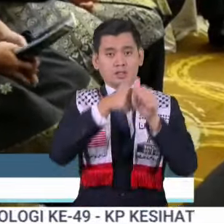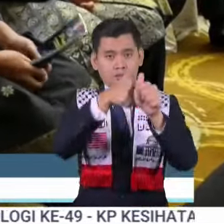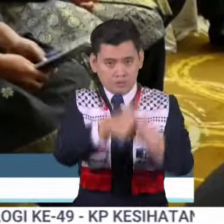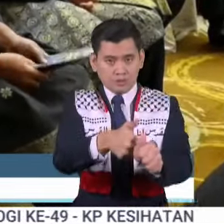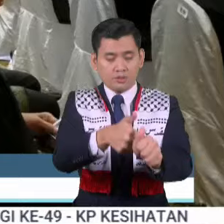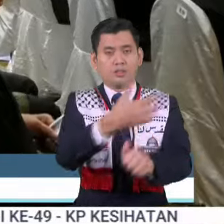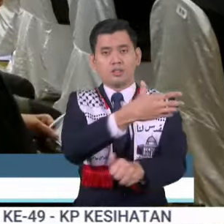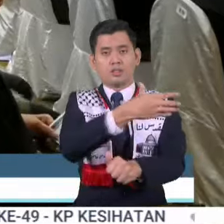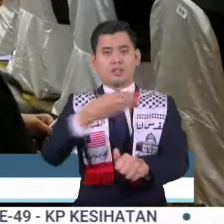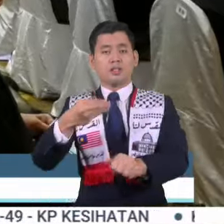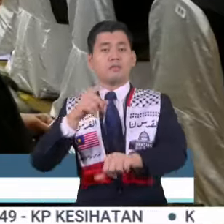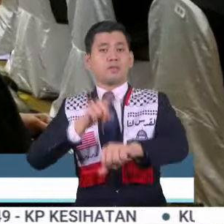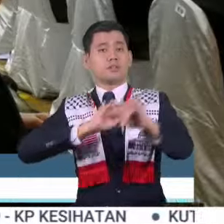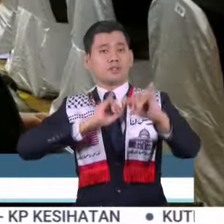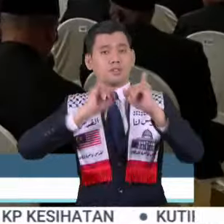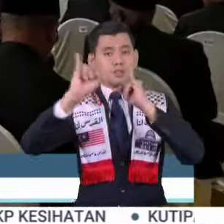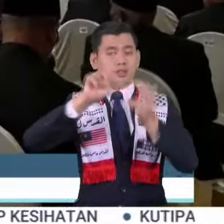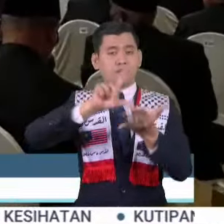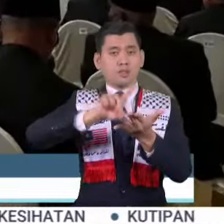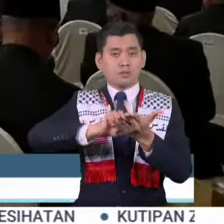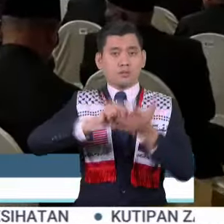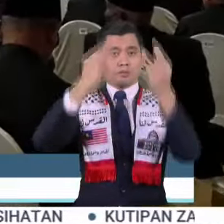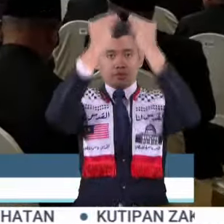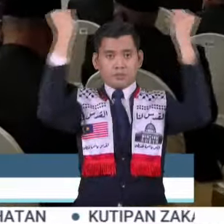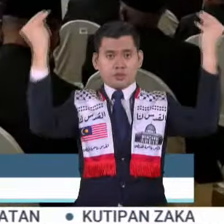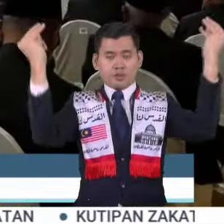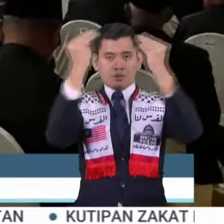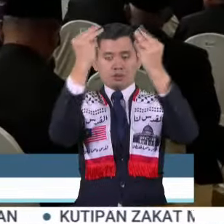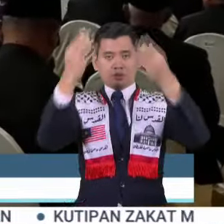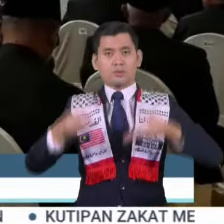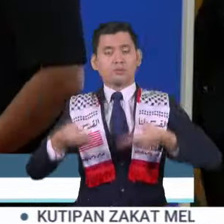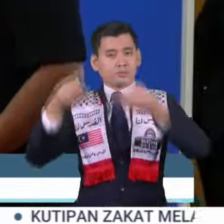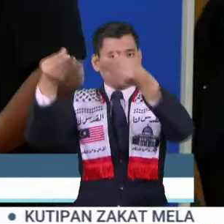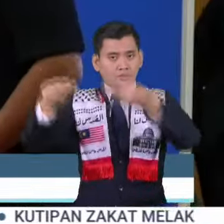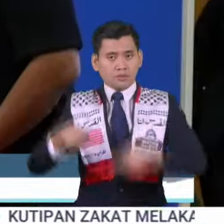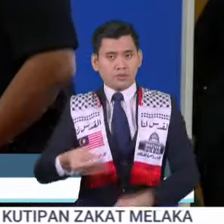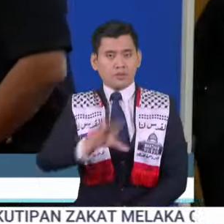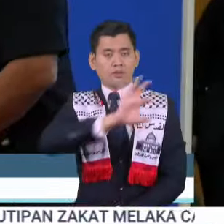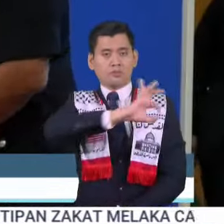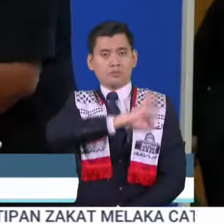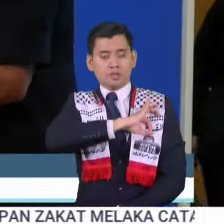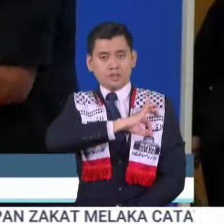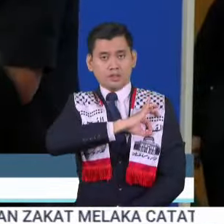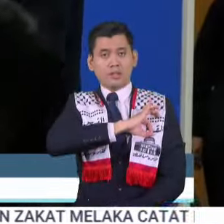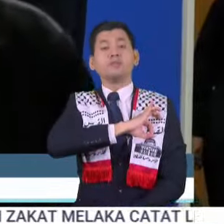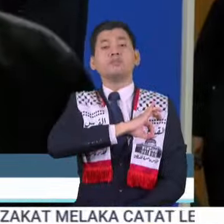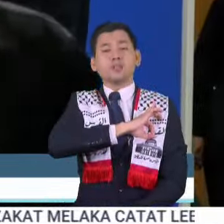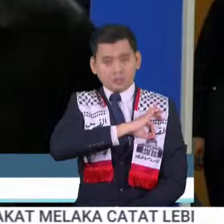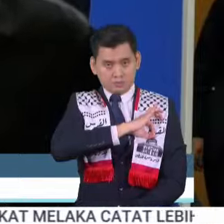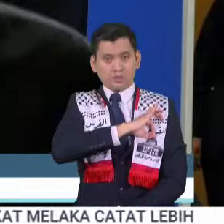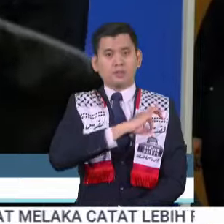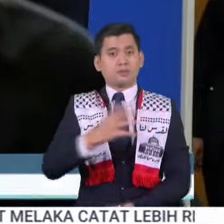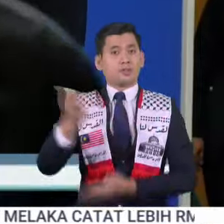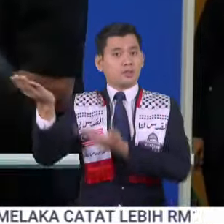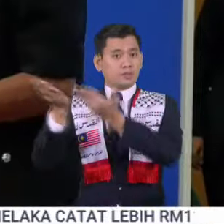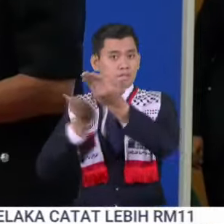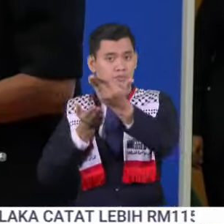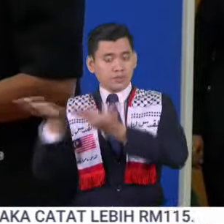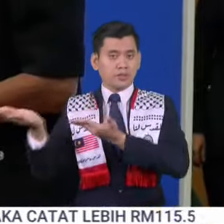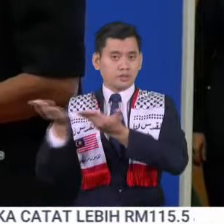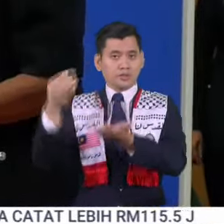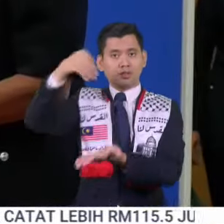ketika ditemui media pada Majlis istiadat penganugerahan pingat jasa pahlawan negara kontinjen negeri semilan di Seremban seramai